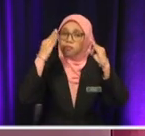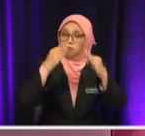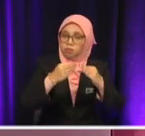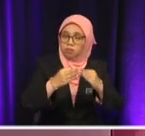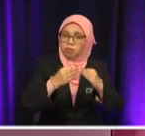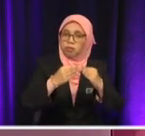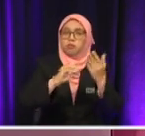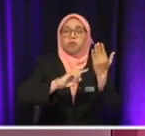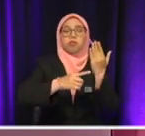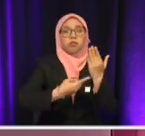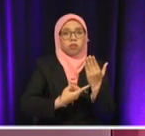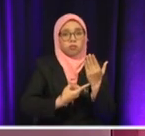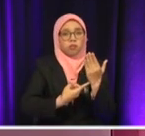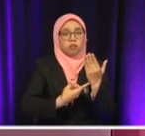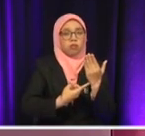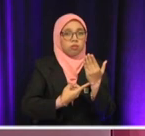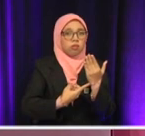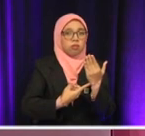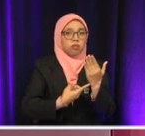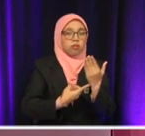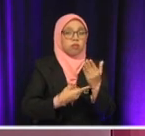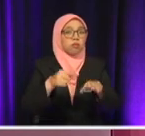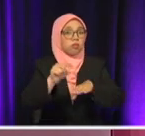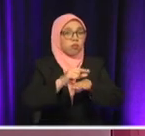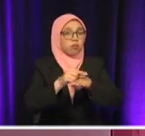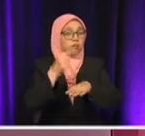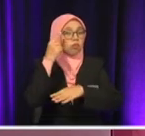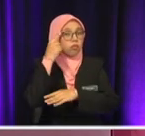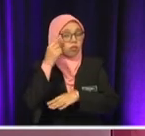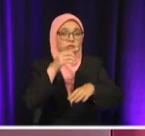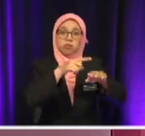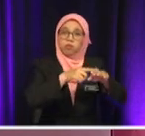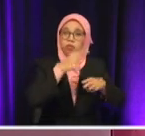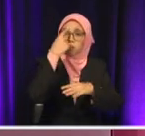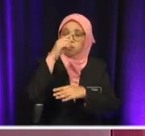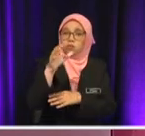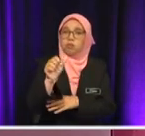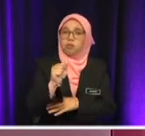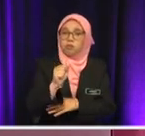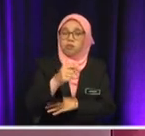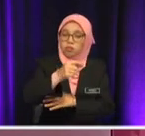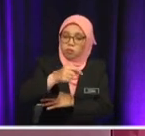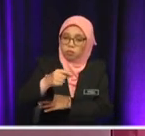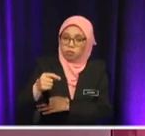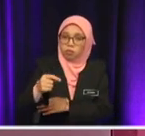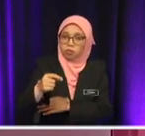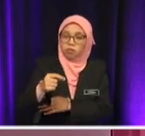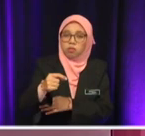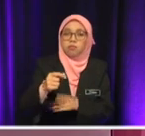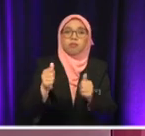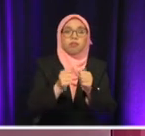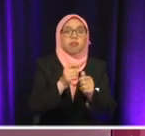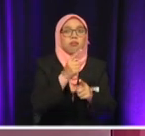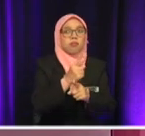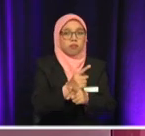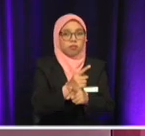mula menguatkan koordinasi mata dan juga tangan untuk memegang pensel dengan betul. Okey,